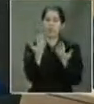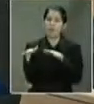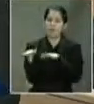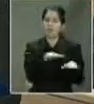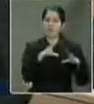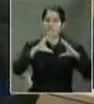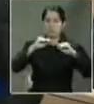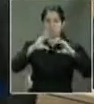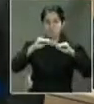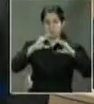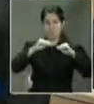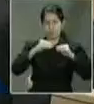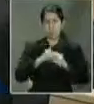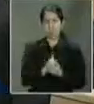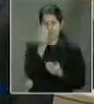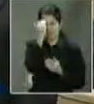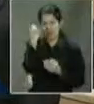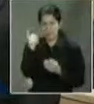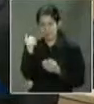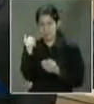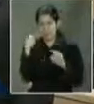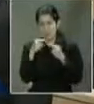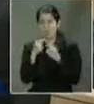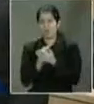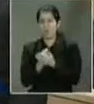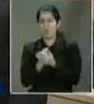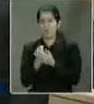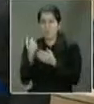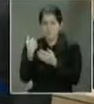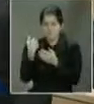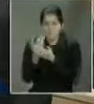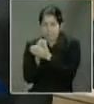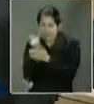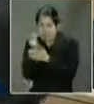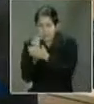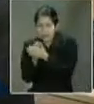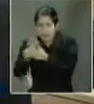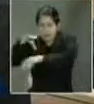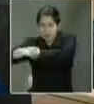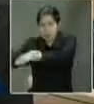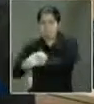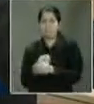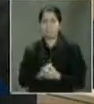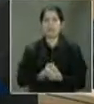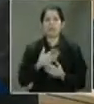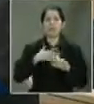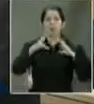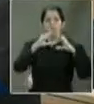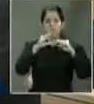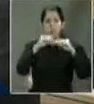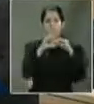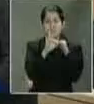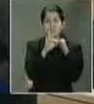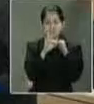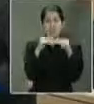ครับก็มันมีการจ้างมาจากสุราษฎร์จากภูเก็ตจากพังงาจากกระบี่ผมจะไปประชุมเรื่องการออกเอกสาร